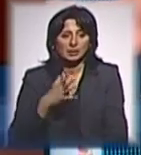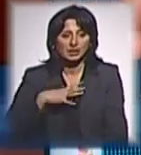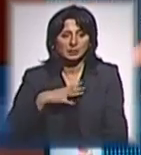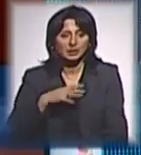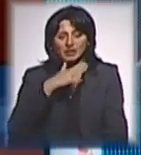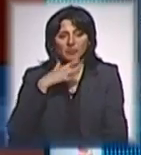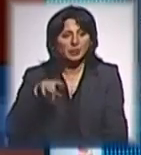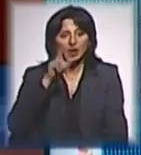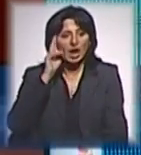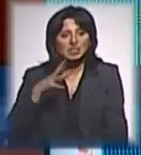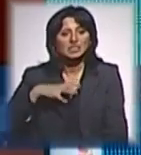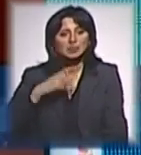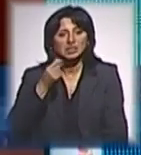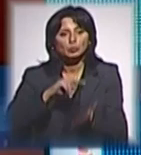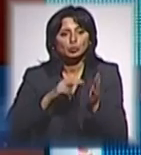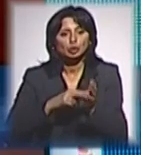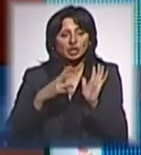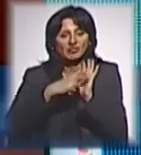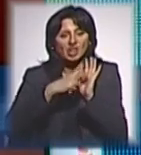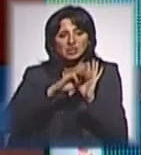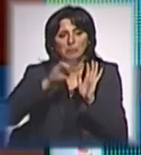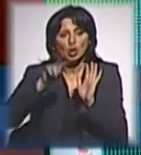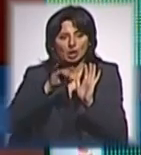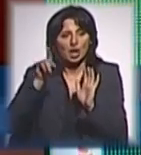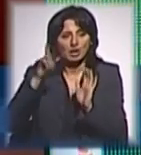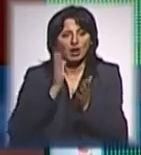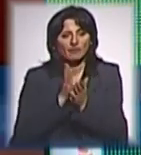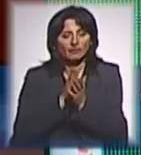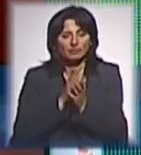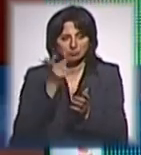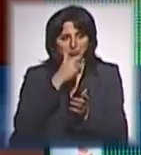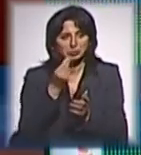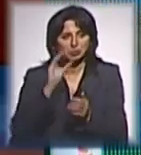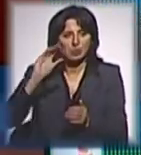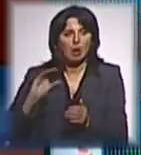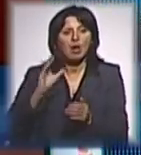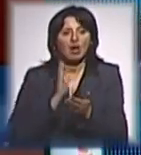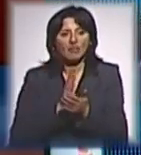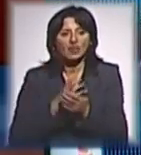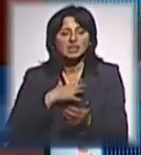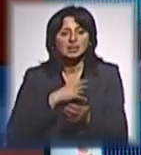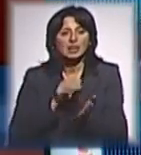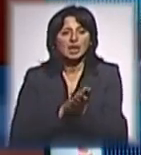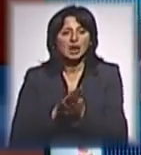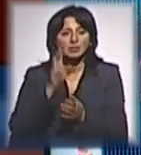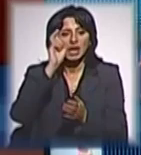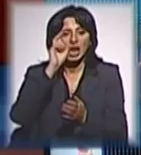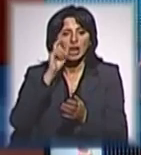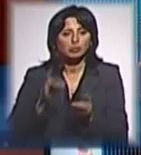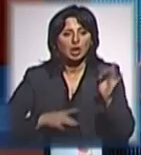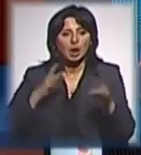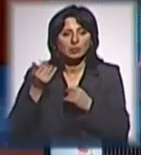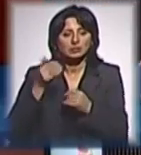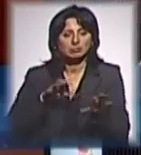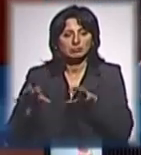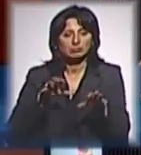თბილისელმა ბევრმა მათგანმა არ იცის, რომ თბილისის ბიუჯეტი არის 800 მილიონი ლარი, საკმაოდ სოლიდური თანხა, რომელიც ძირითადად იხარჯება ხელისუფლების კაპრიზებზე